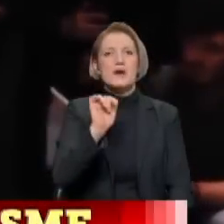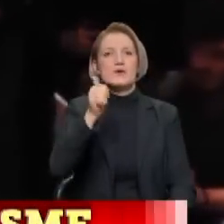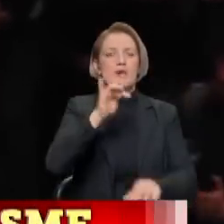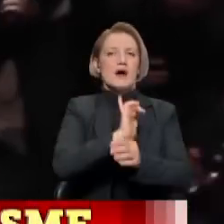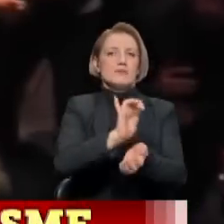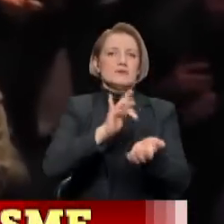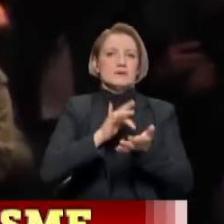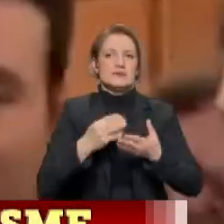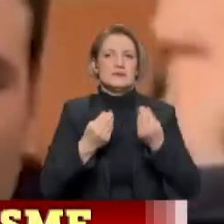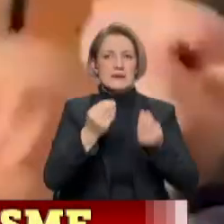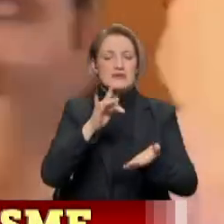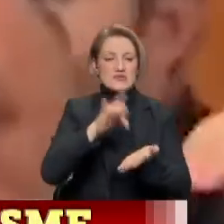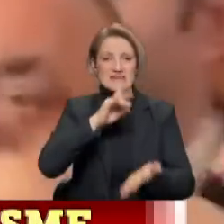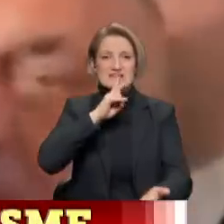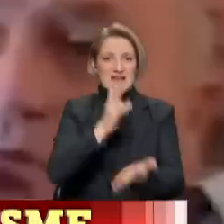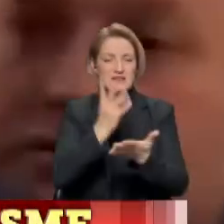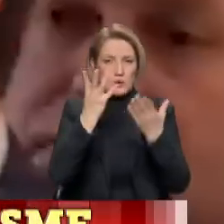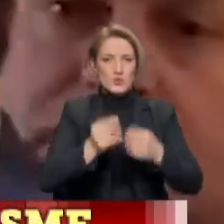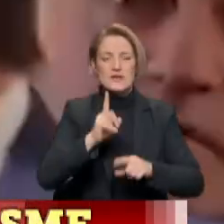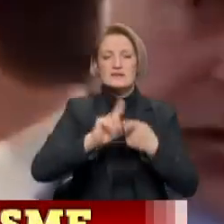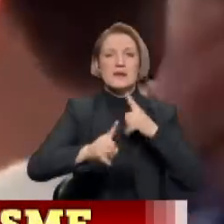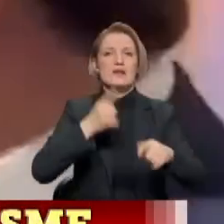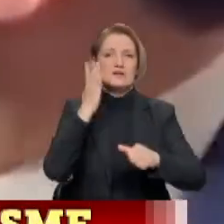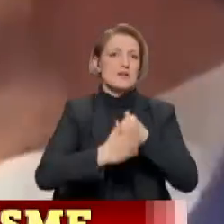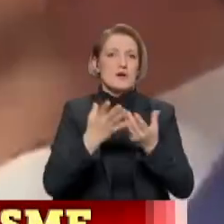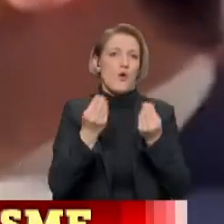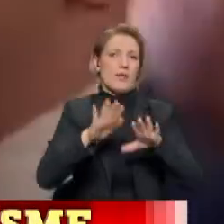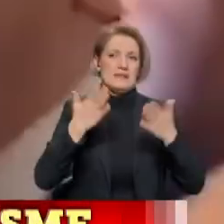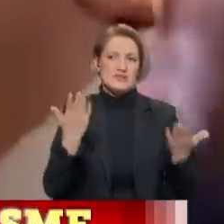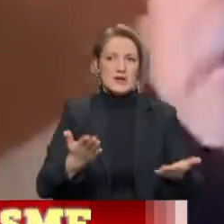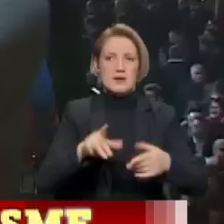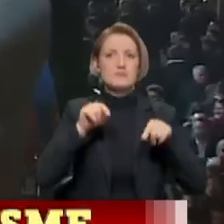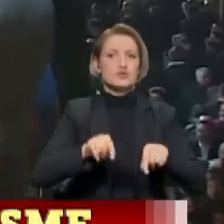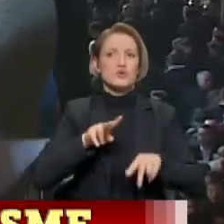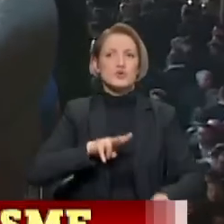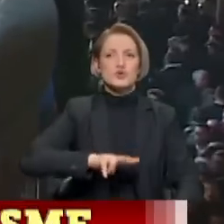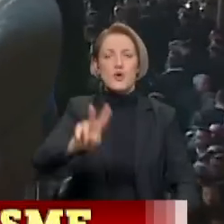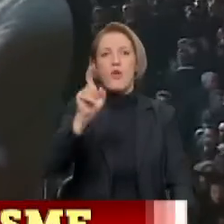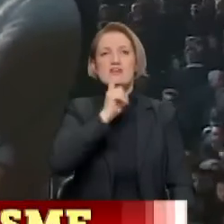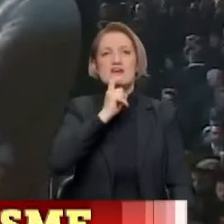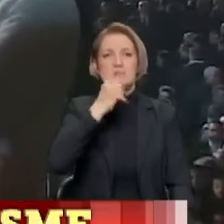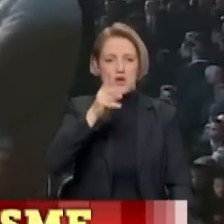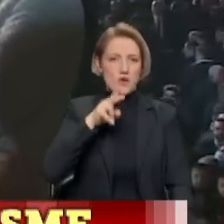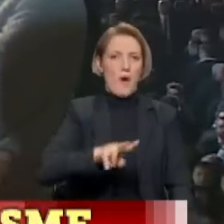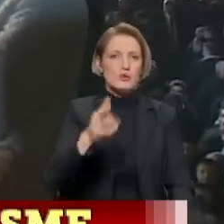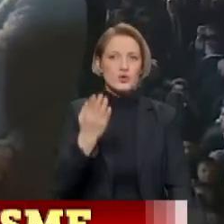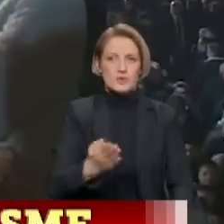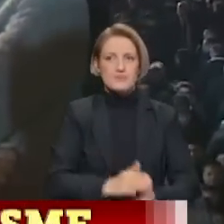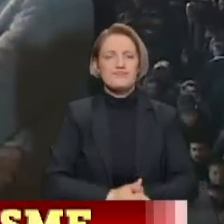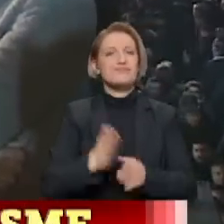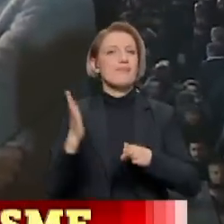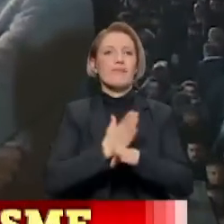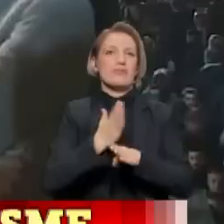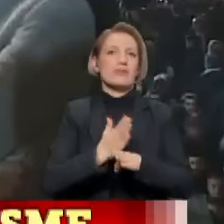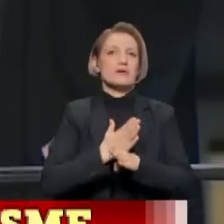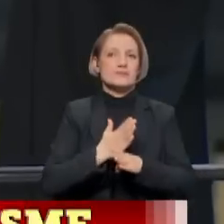cezası verildi. Ceza kesinleştiğinde siyasi yasakta söz konusu olacak. Bu yol yanlış bir yoldur.